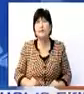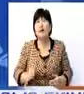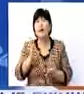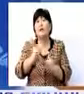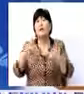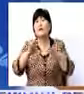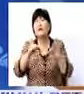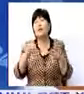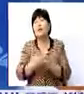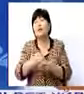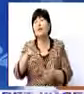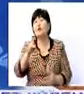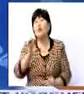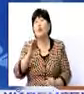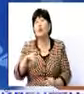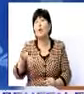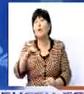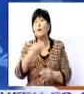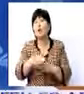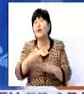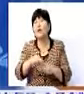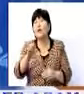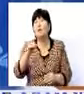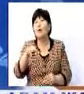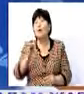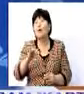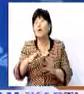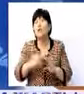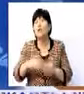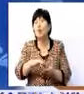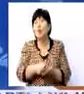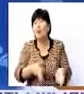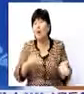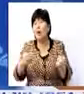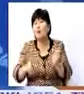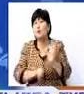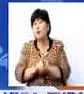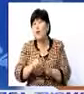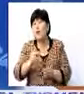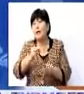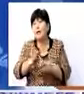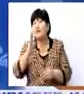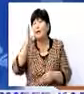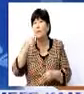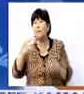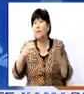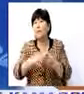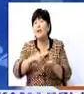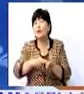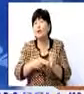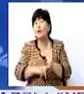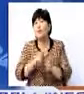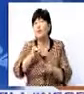Тікелей эфирде жаңалықтар. Нұр Отан партиясының облыстық филиалы Баймұрат Батыр ауылында қоғамдық қабылда өткізді. Кедергісіз келешек партиялық жобасы аясында